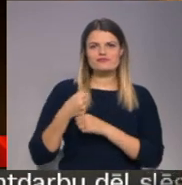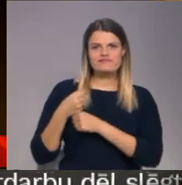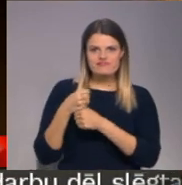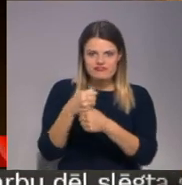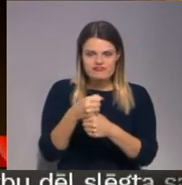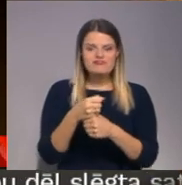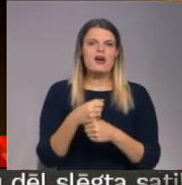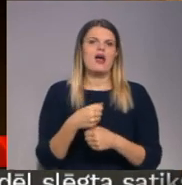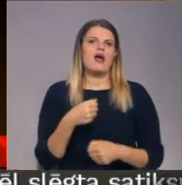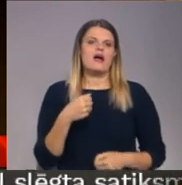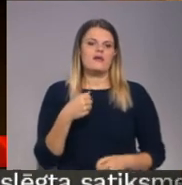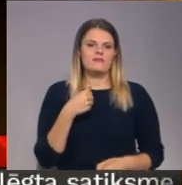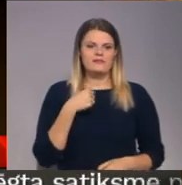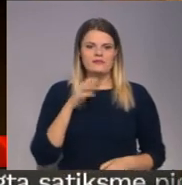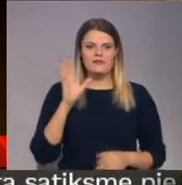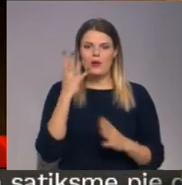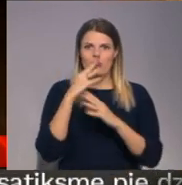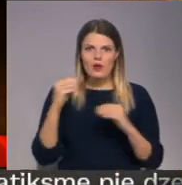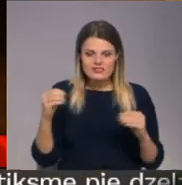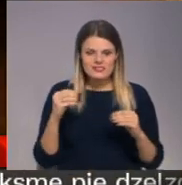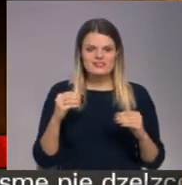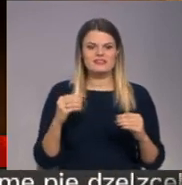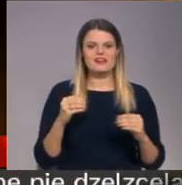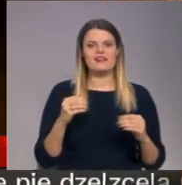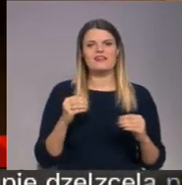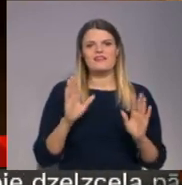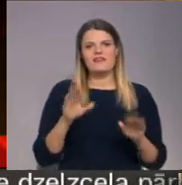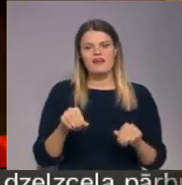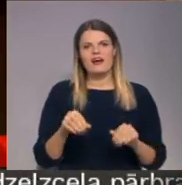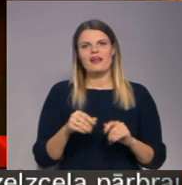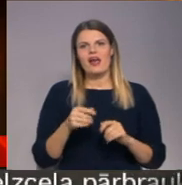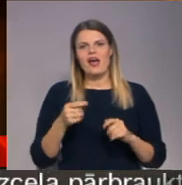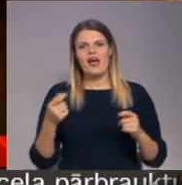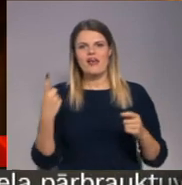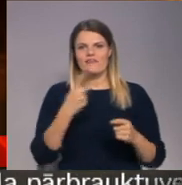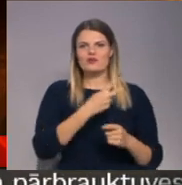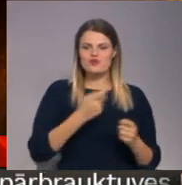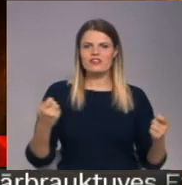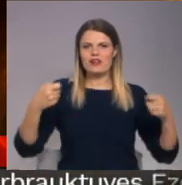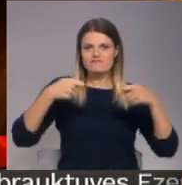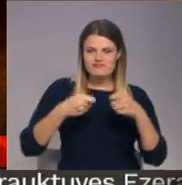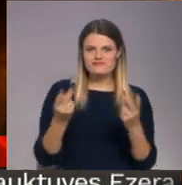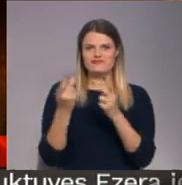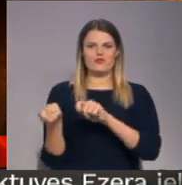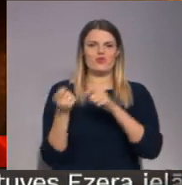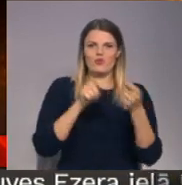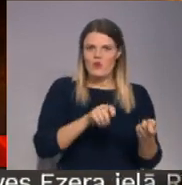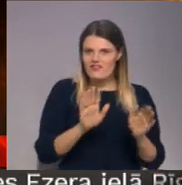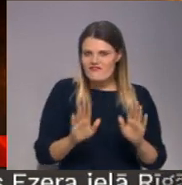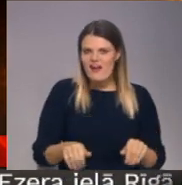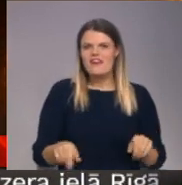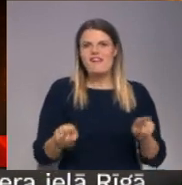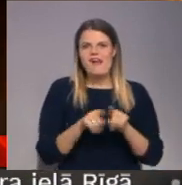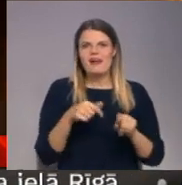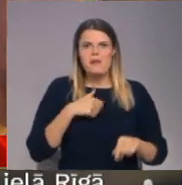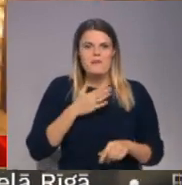patika, ka kādam nodzīs un varēja viņam iedod no savas lāpas. Vēl man patika arī